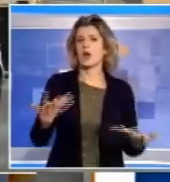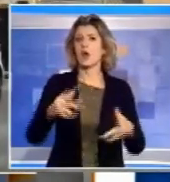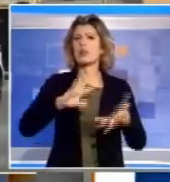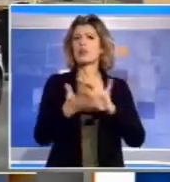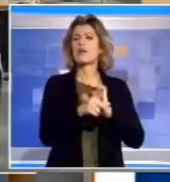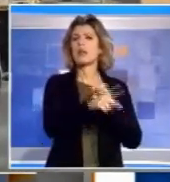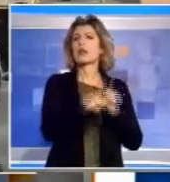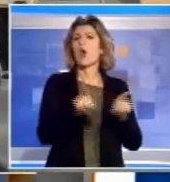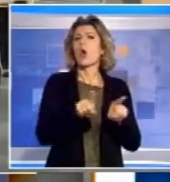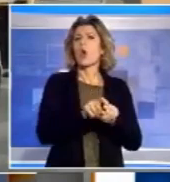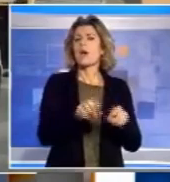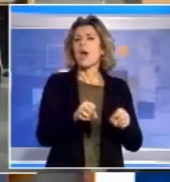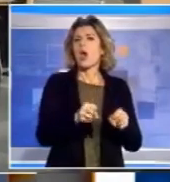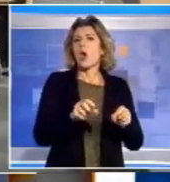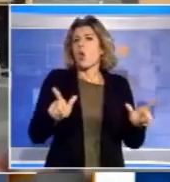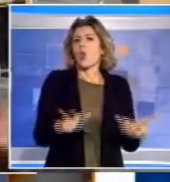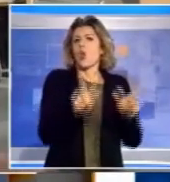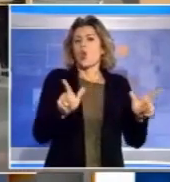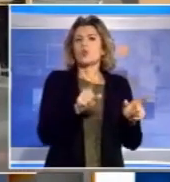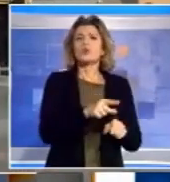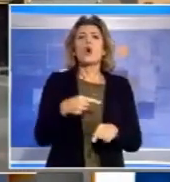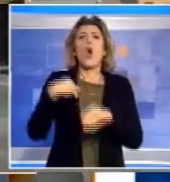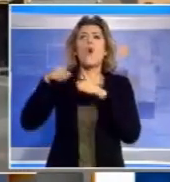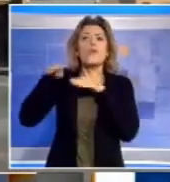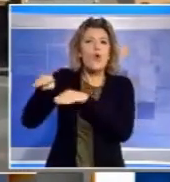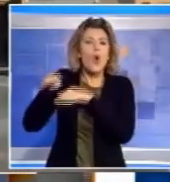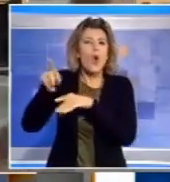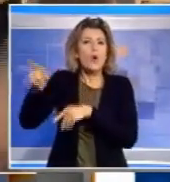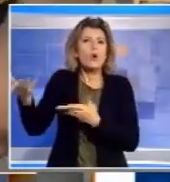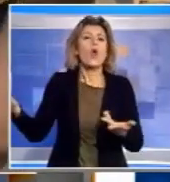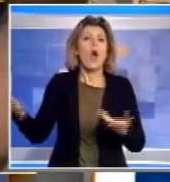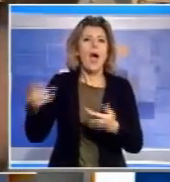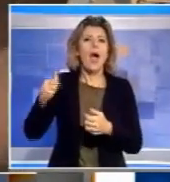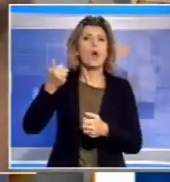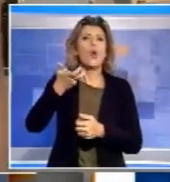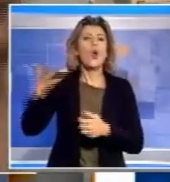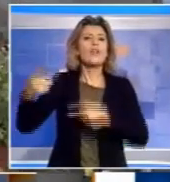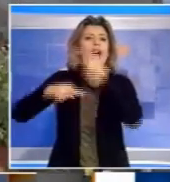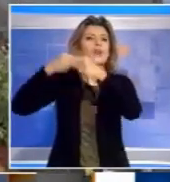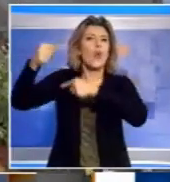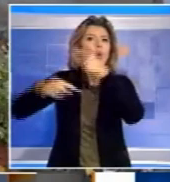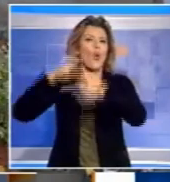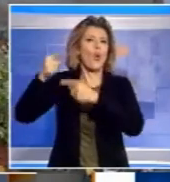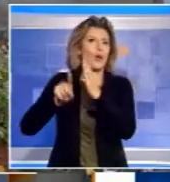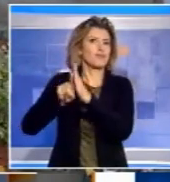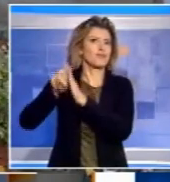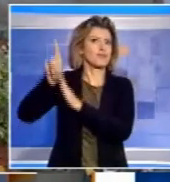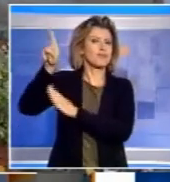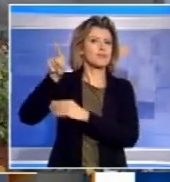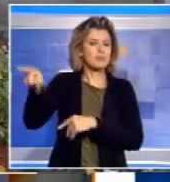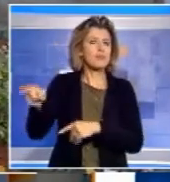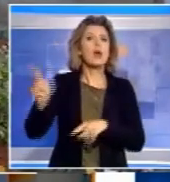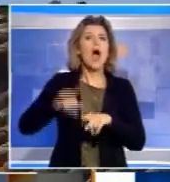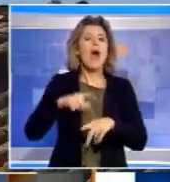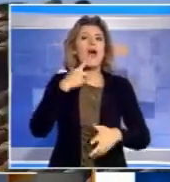perché se lui accende il forno e il contatore gira analoghe riduzione poi per il